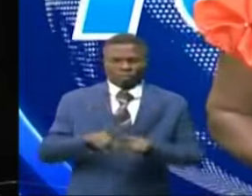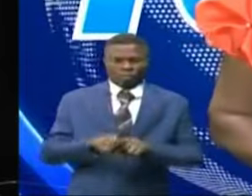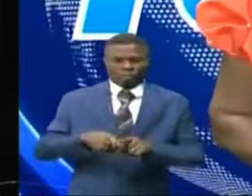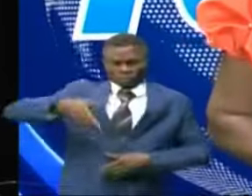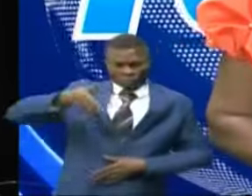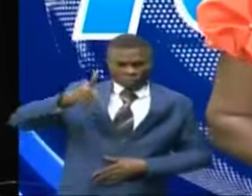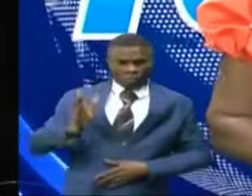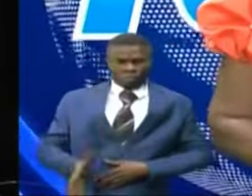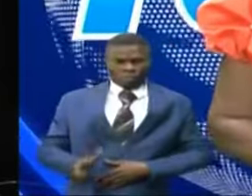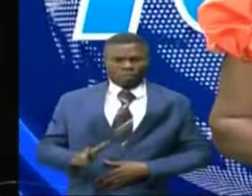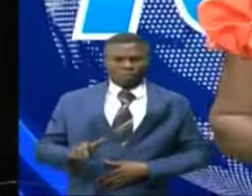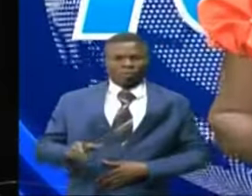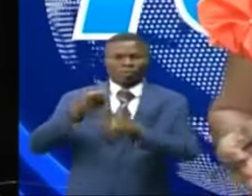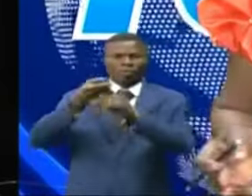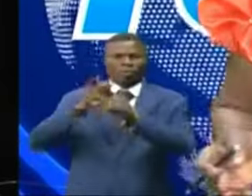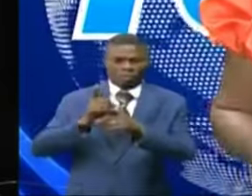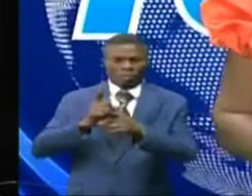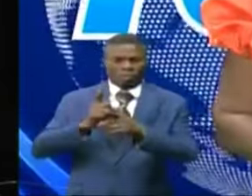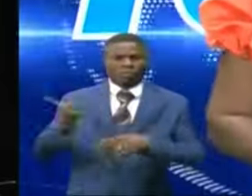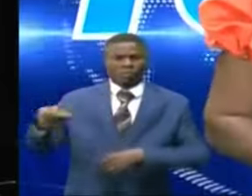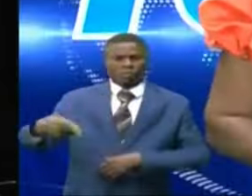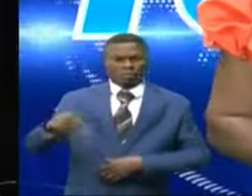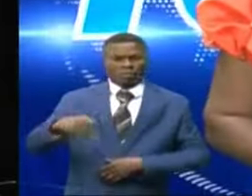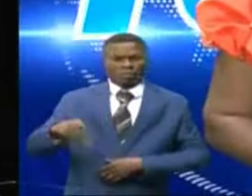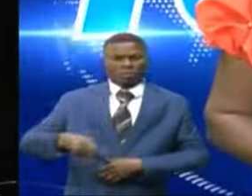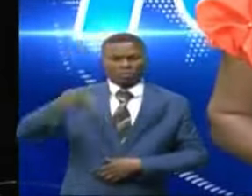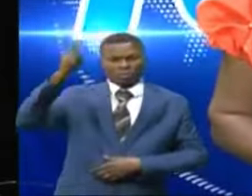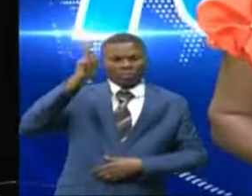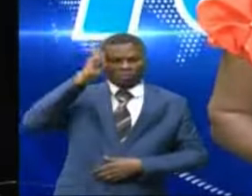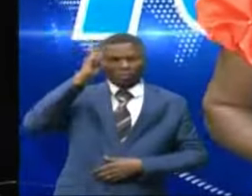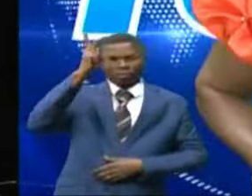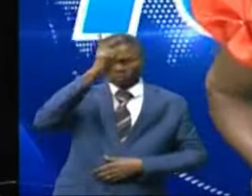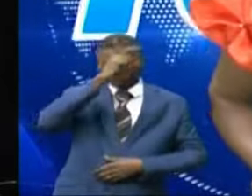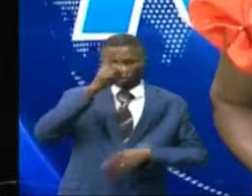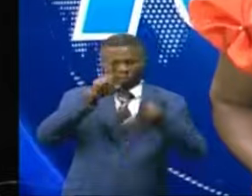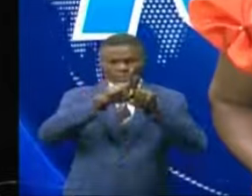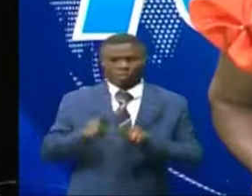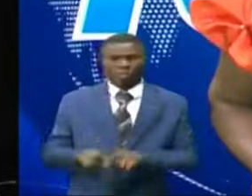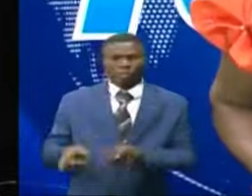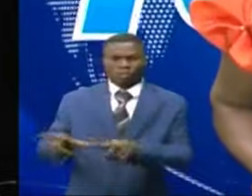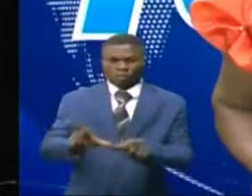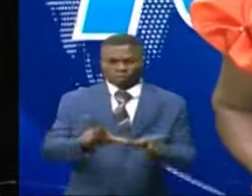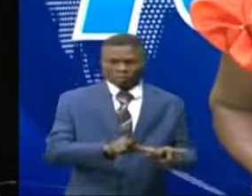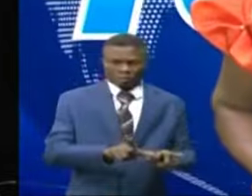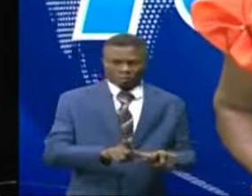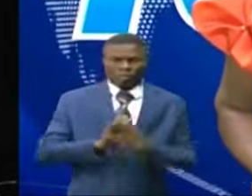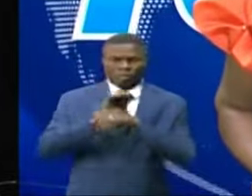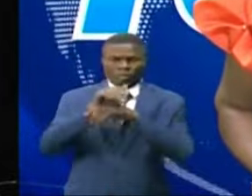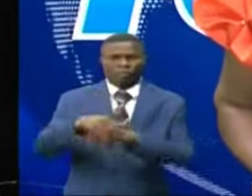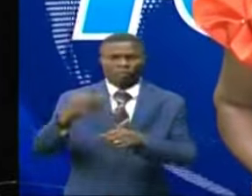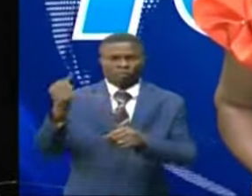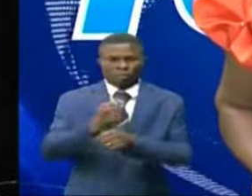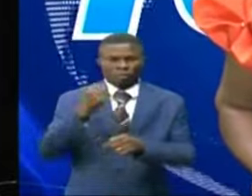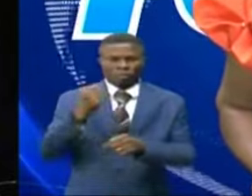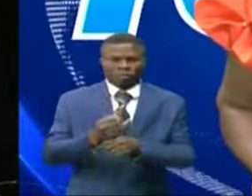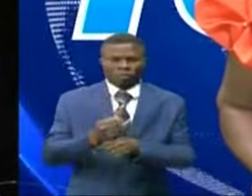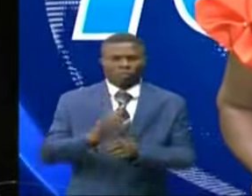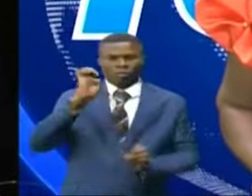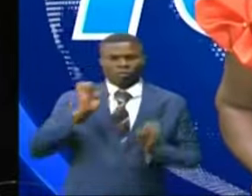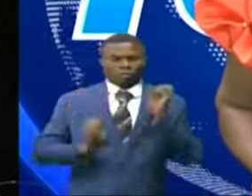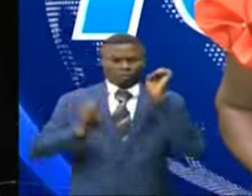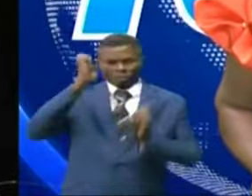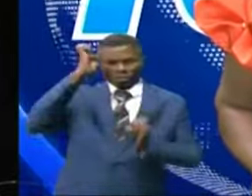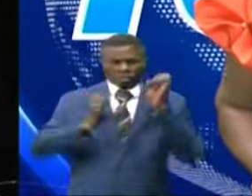experts venus des provinces du Haut-Katanga et du Lualaba ont eu une séance de travail sur l'évaluation